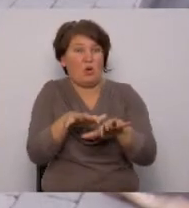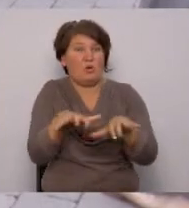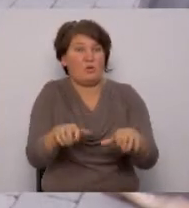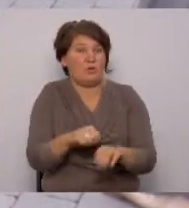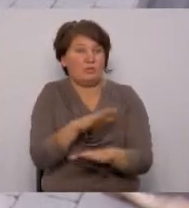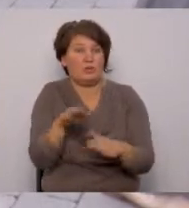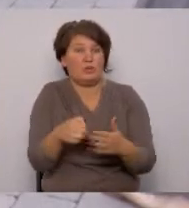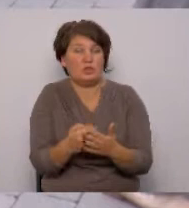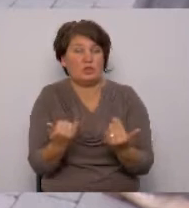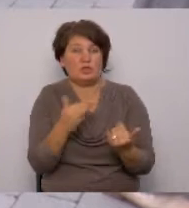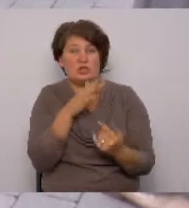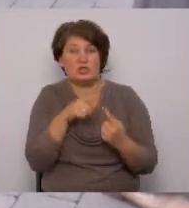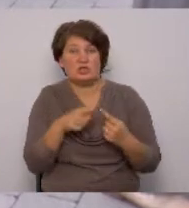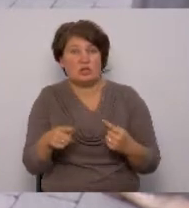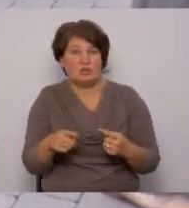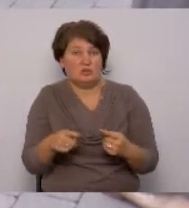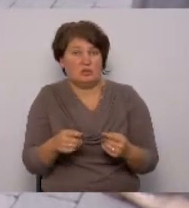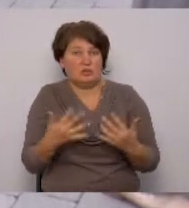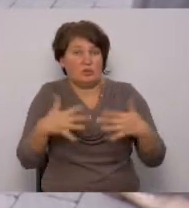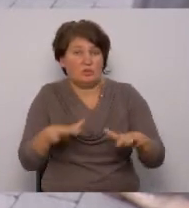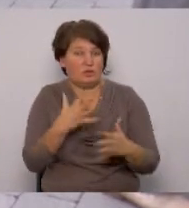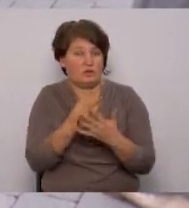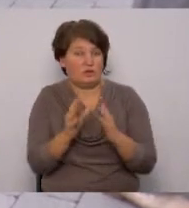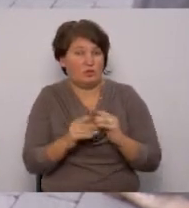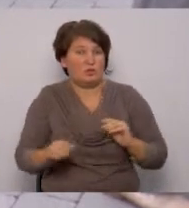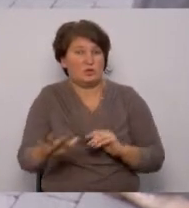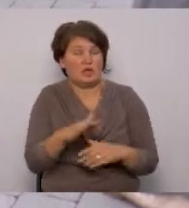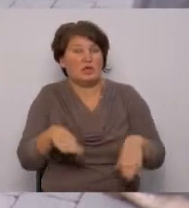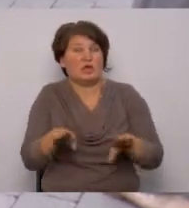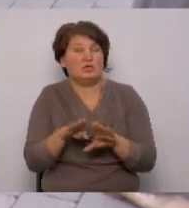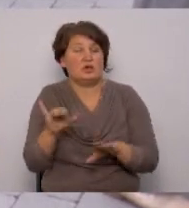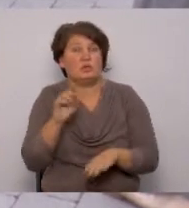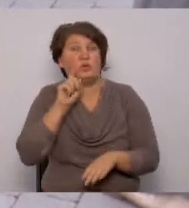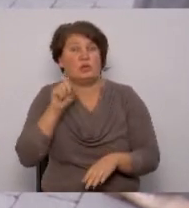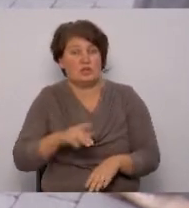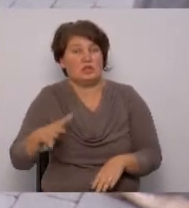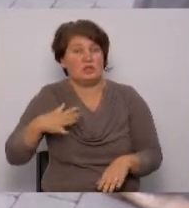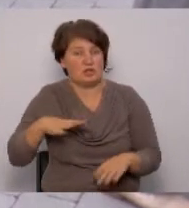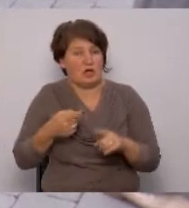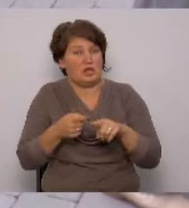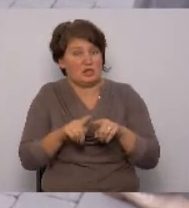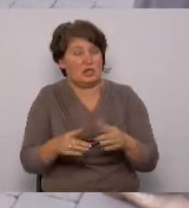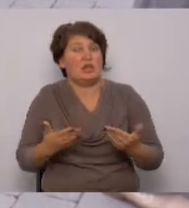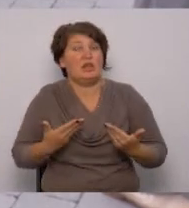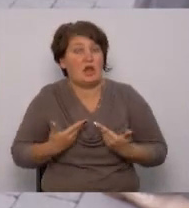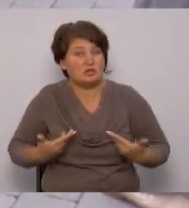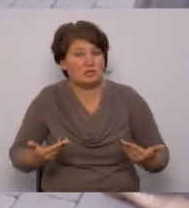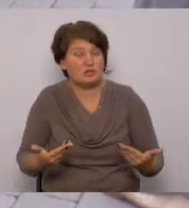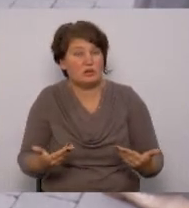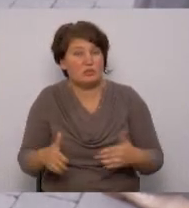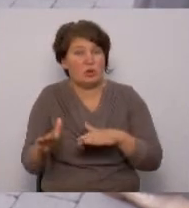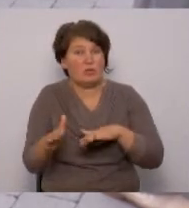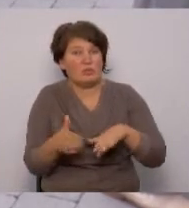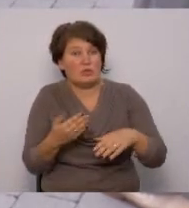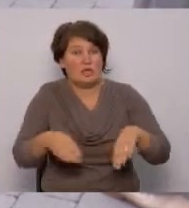нинішній день, і вони позбулися своєї землі. І так само і Україна чекається на нас, тому що після кожної